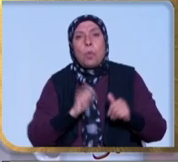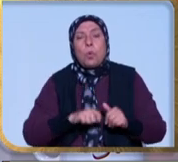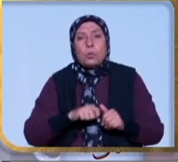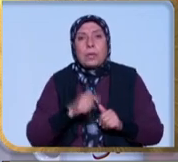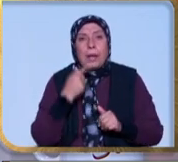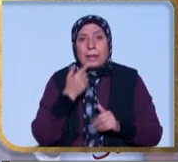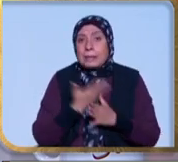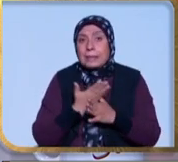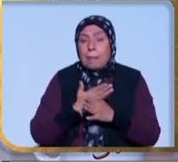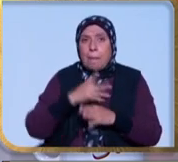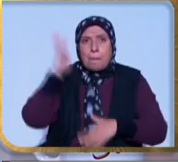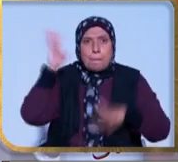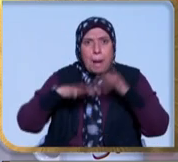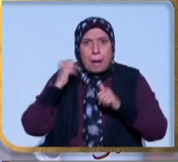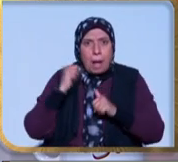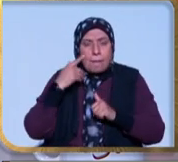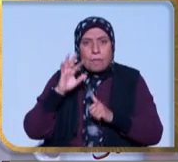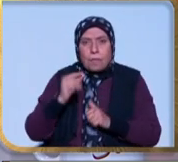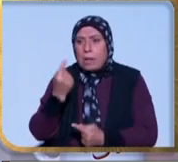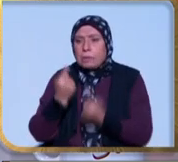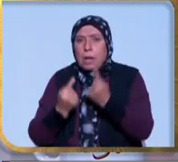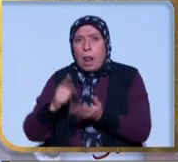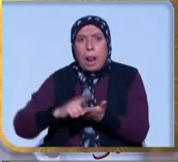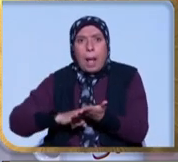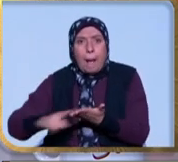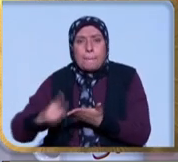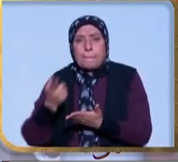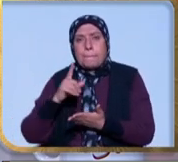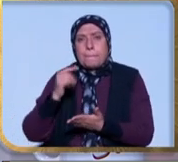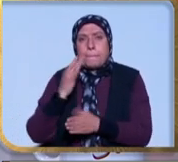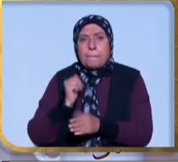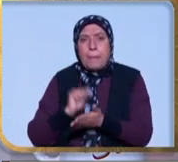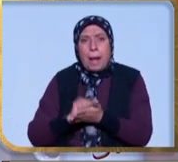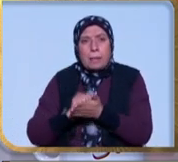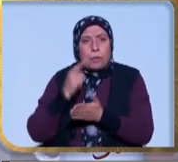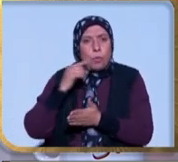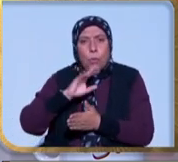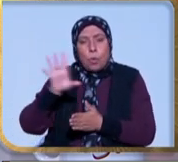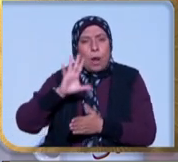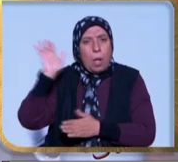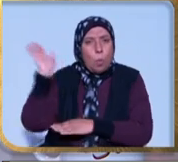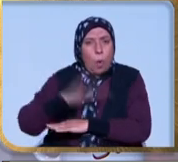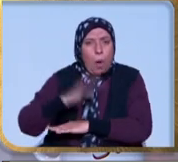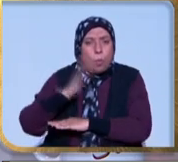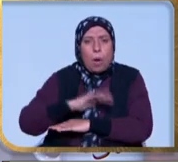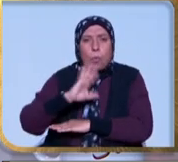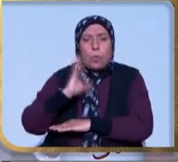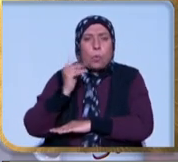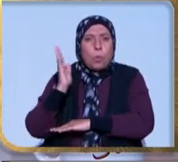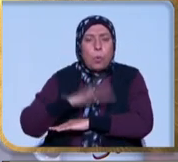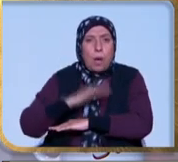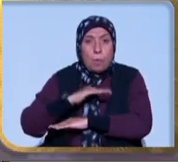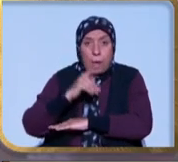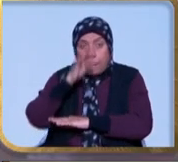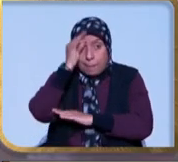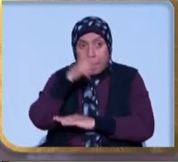اللي هم فيه ده إحنا هنؤمن بما جئت به أو بما أرسلت به ونرسل ونطلق سراح بني